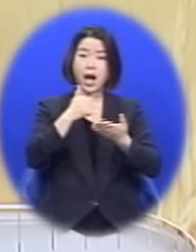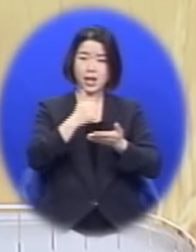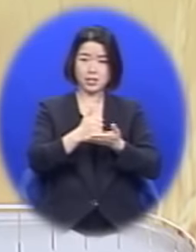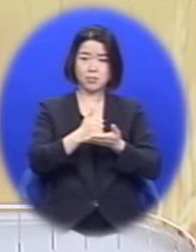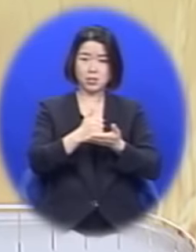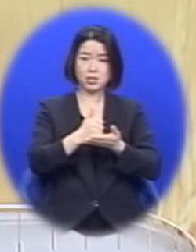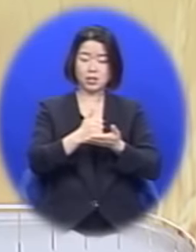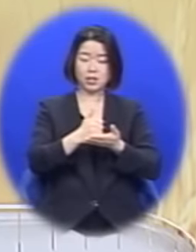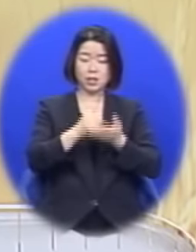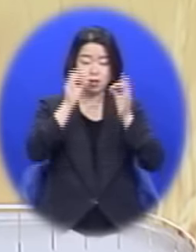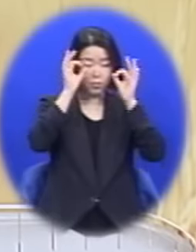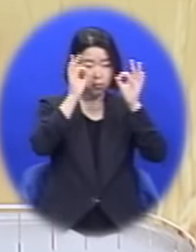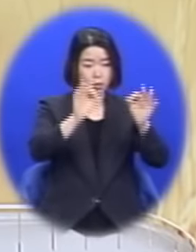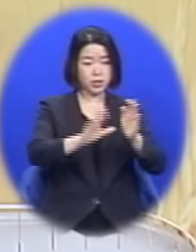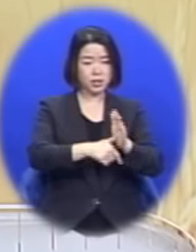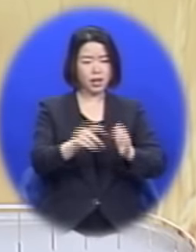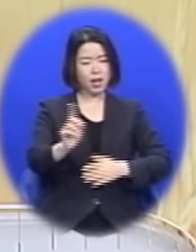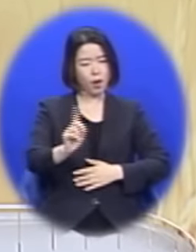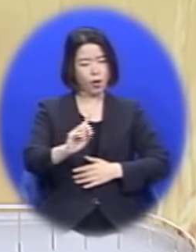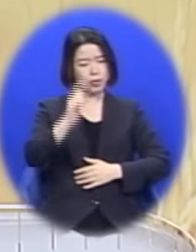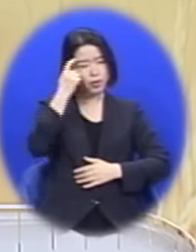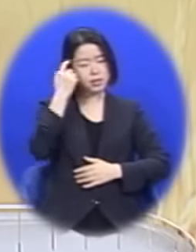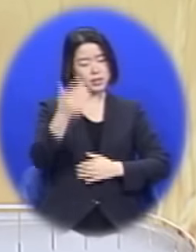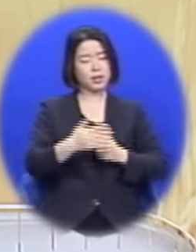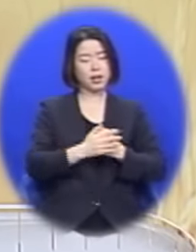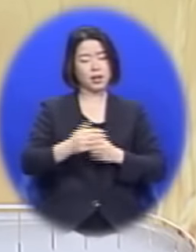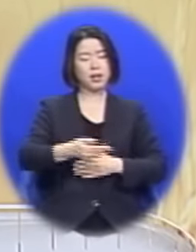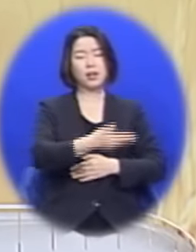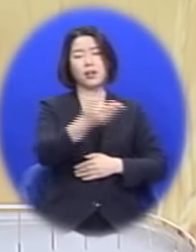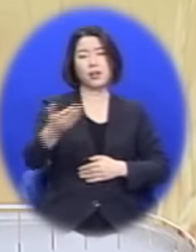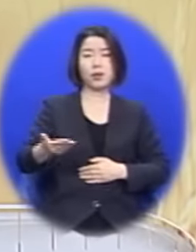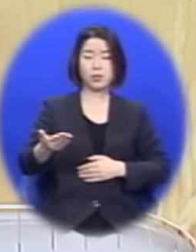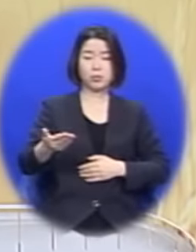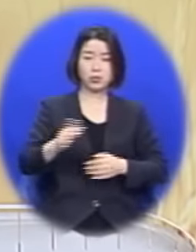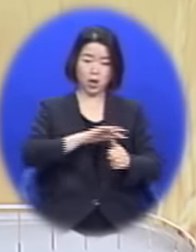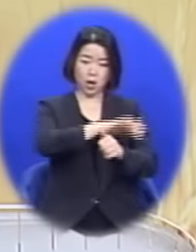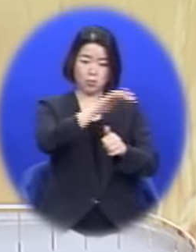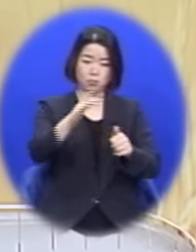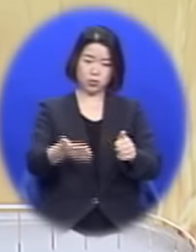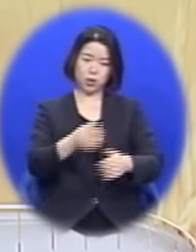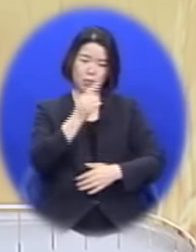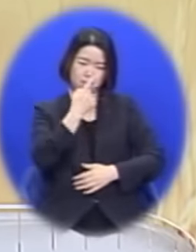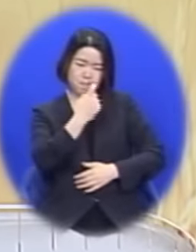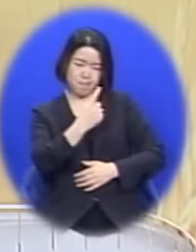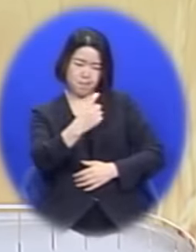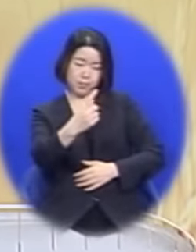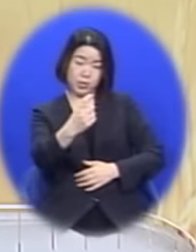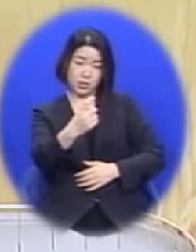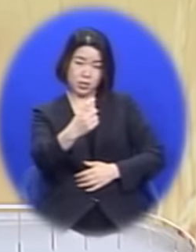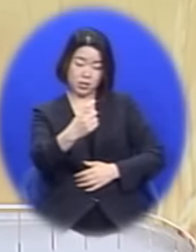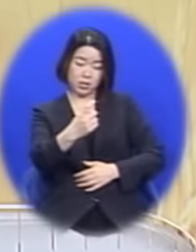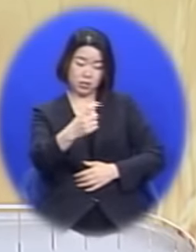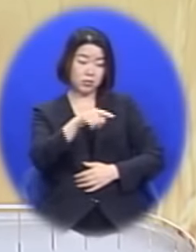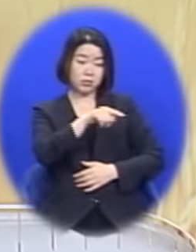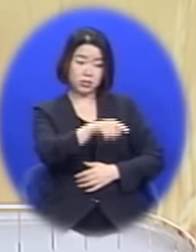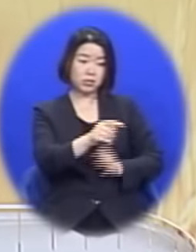하나님이 보실 때는 어떠실까? 여러분, 꼭 무덤 좋은 무덤이어야 진짜 복 있는 사람